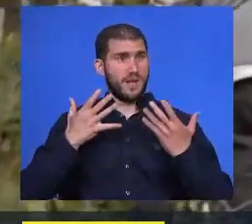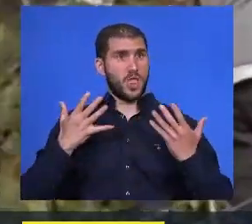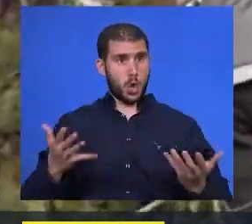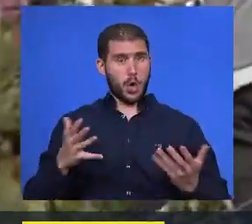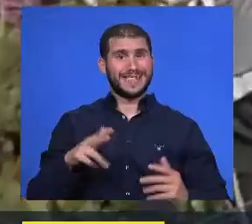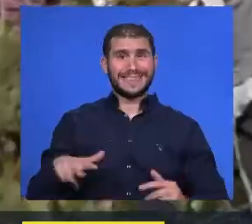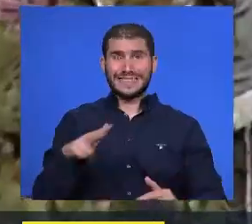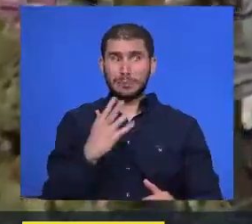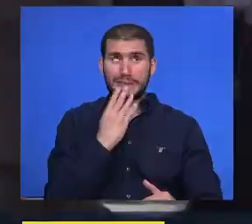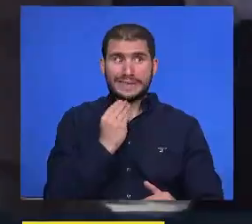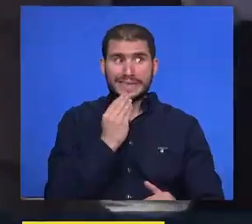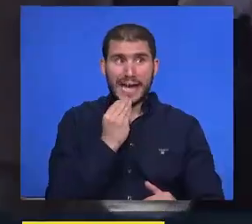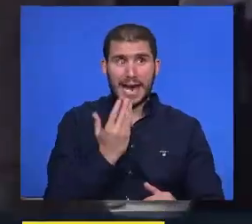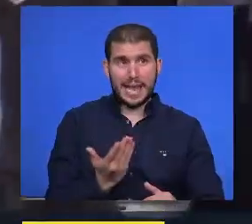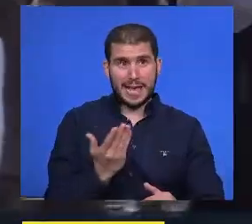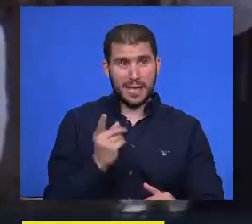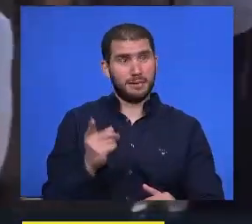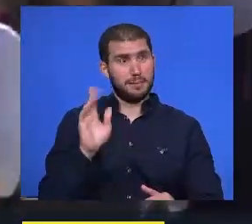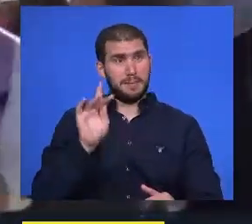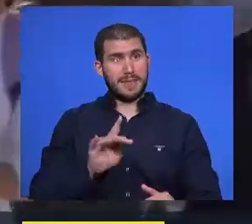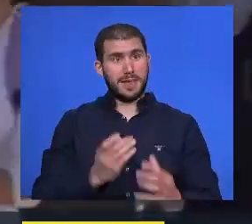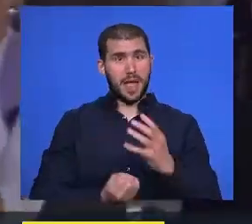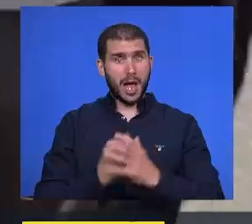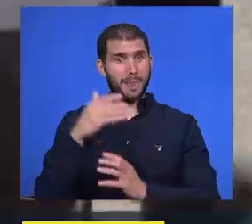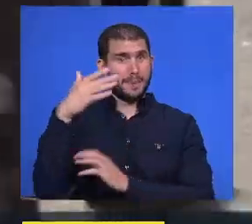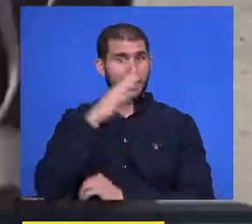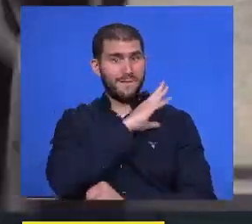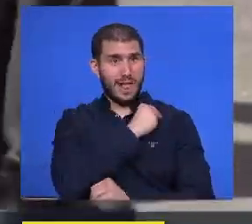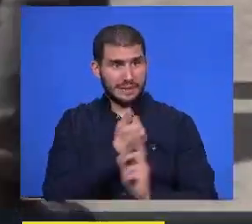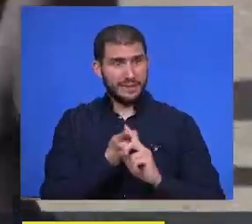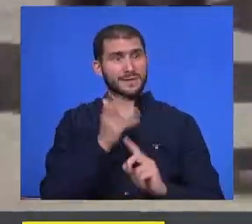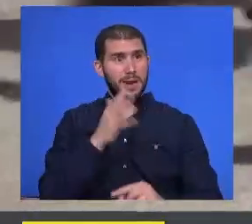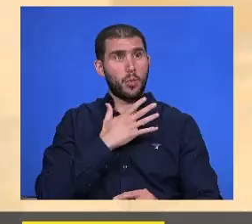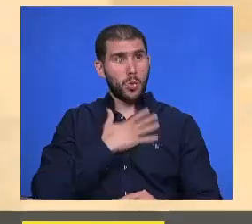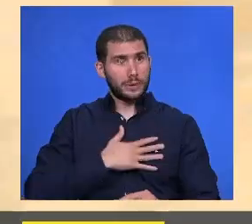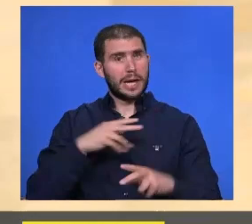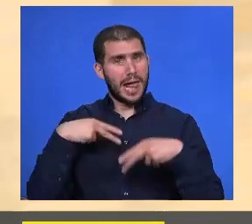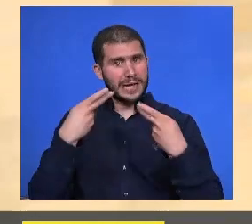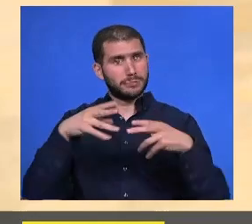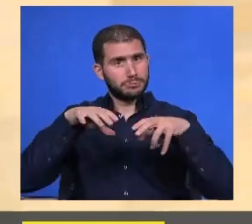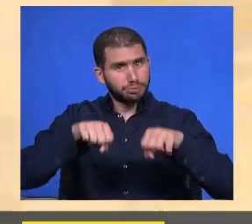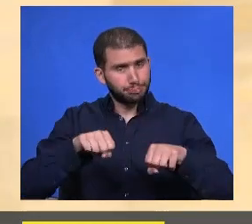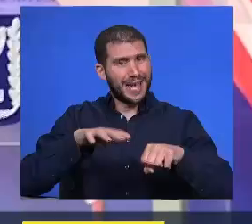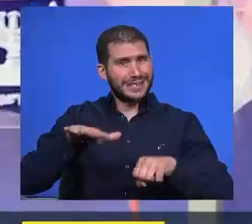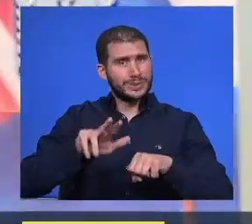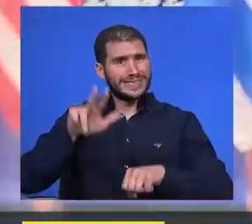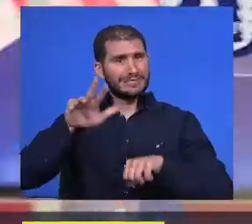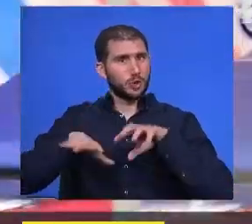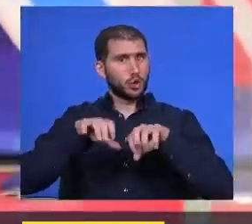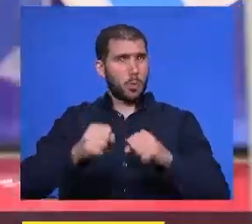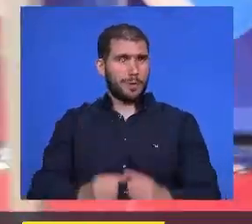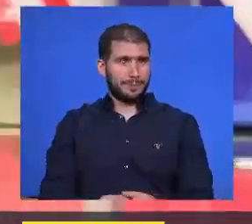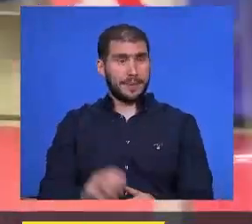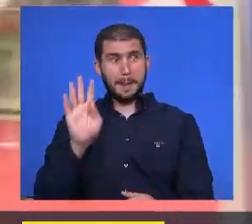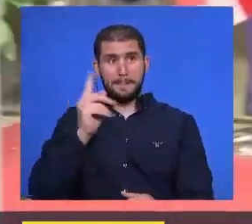של הציבור הישראלי גם מתנגד להקמת מדינה פלסטינית וגם רוצה לחזור לאזור צפון השומרון.